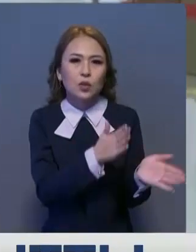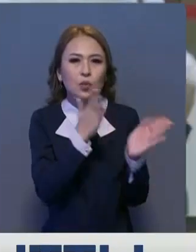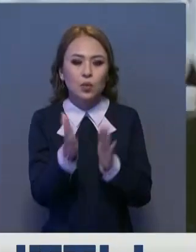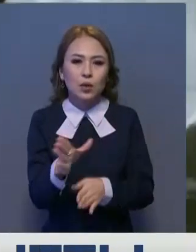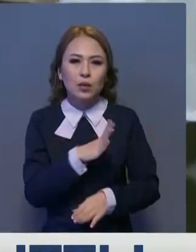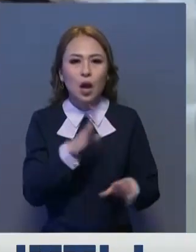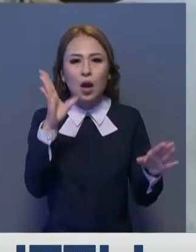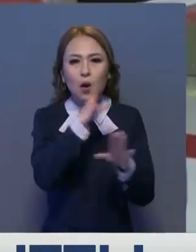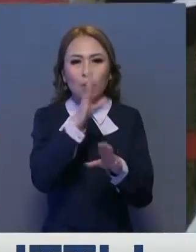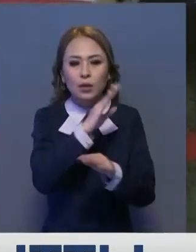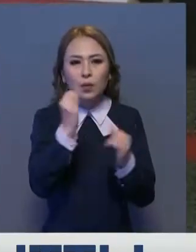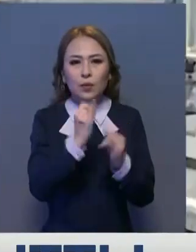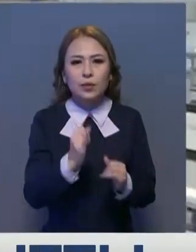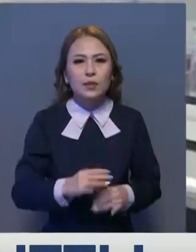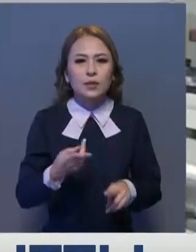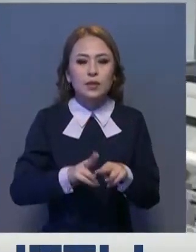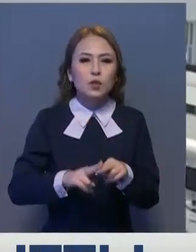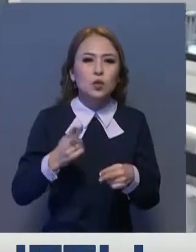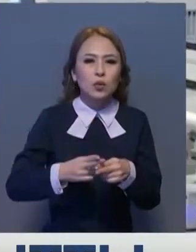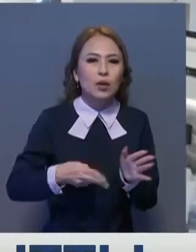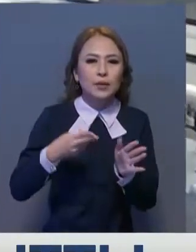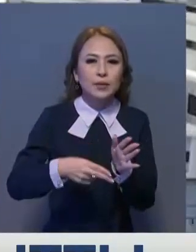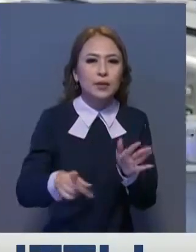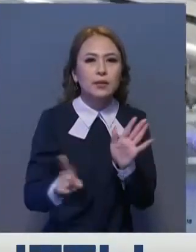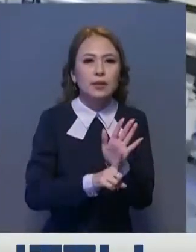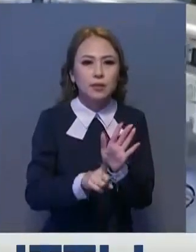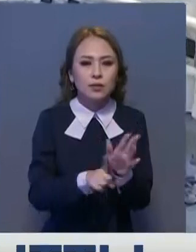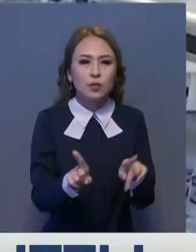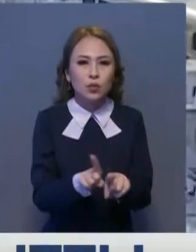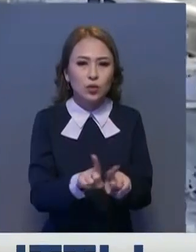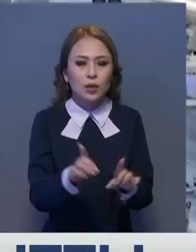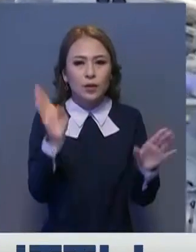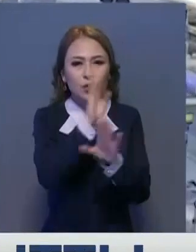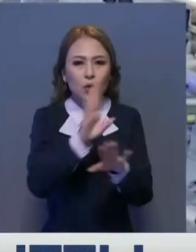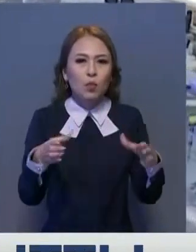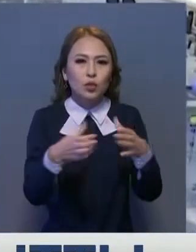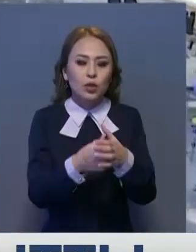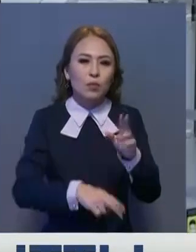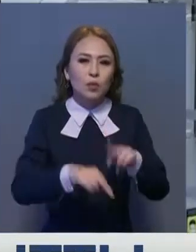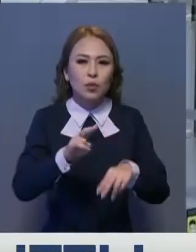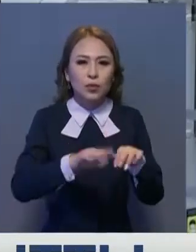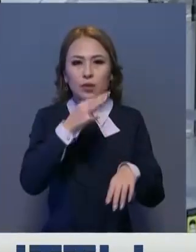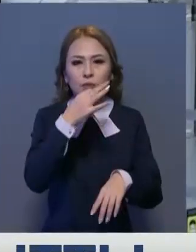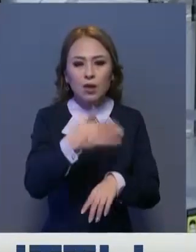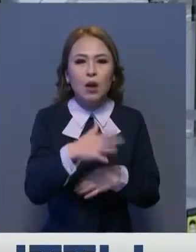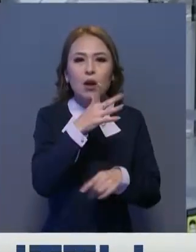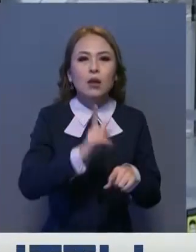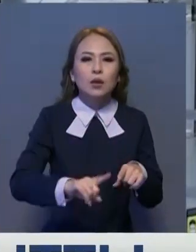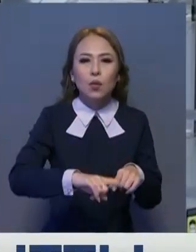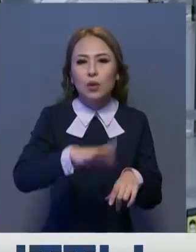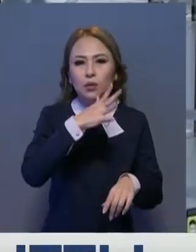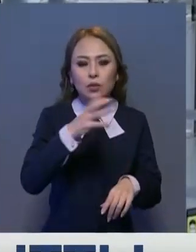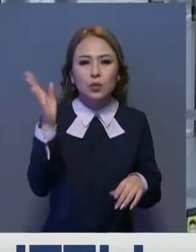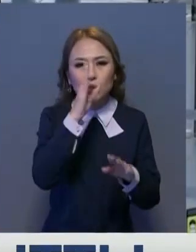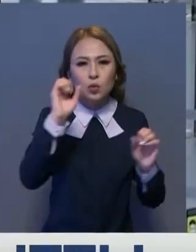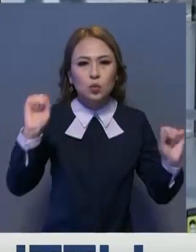келді. Ауа райының қолайсыздығы темір жол қатынасына да кесірін тигізді. Ал синоптиктердің болжамы көңіл көншітпейді. Олар алдағы уақытта күн